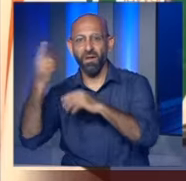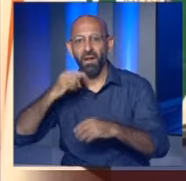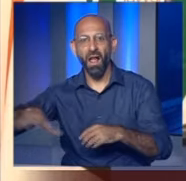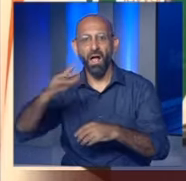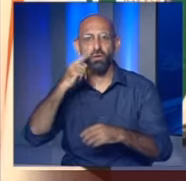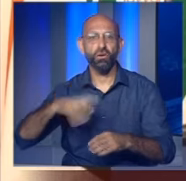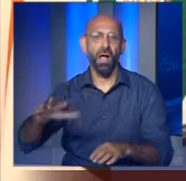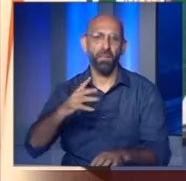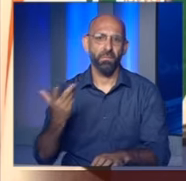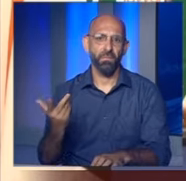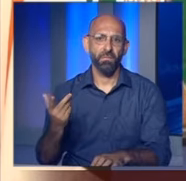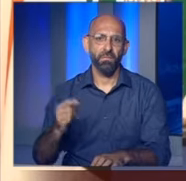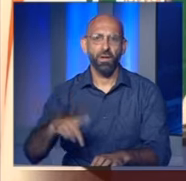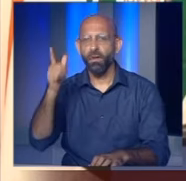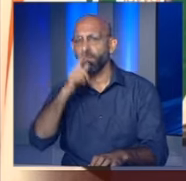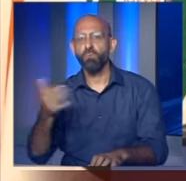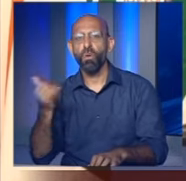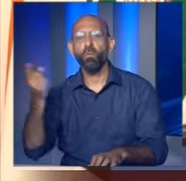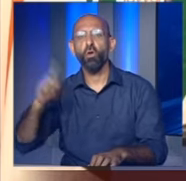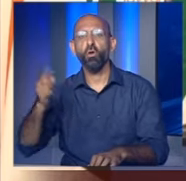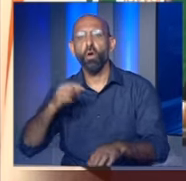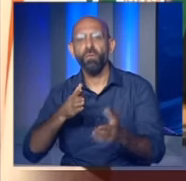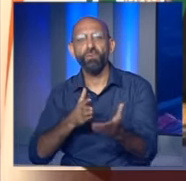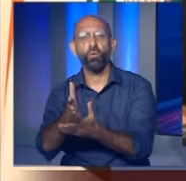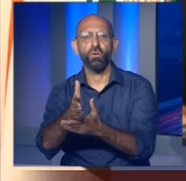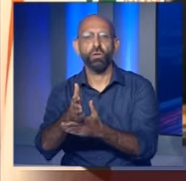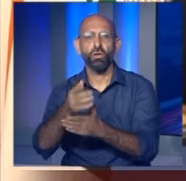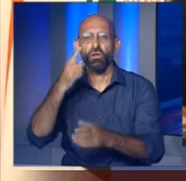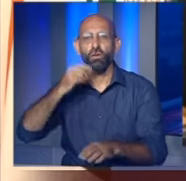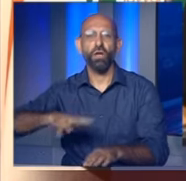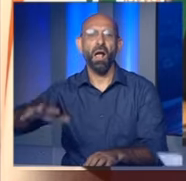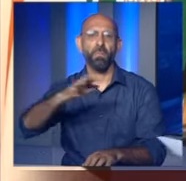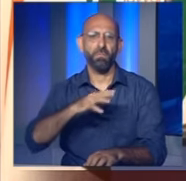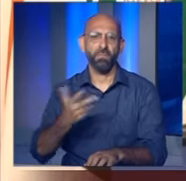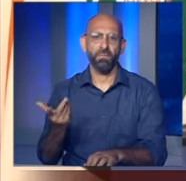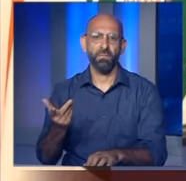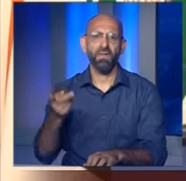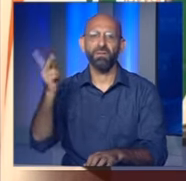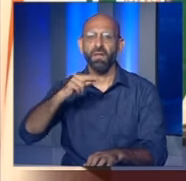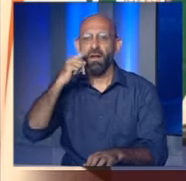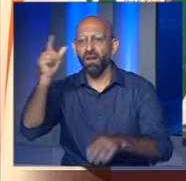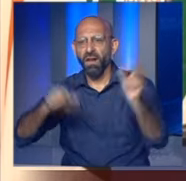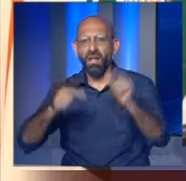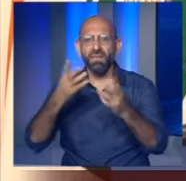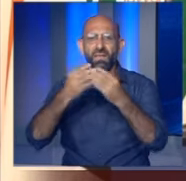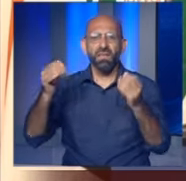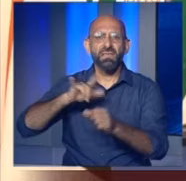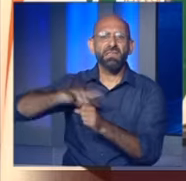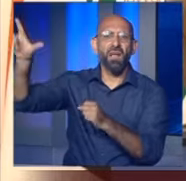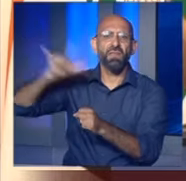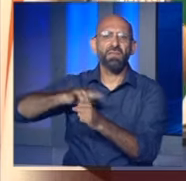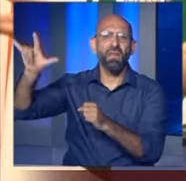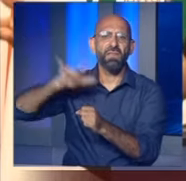هويتنا وطبيعه بشرنا وشعبنا لما كل يوم بفوت شعب اخر علينا